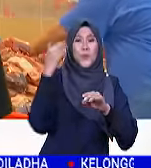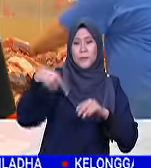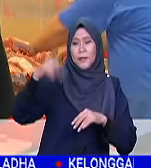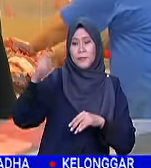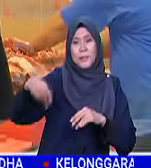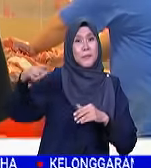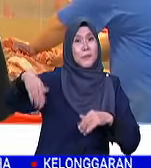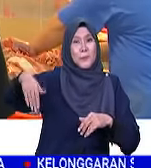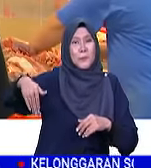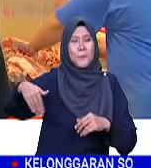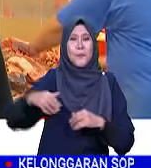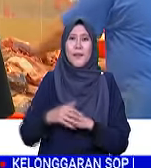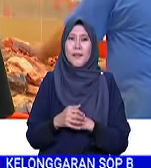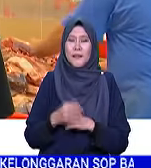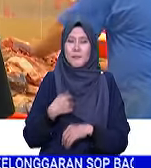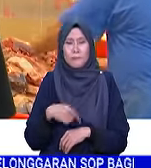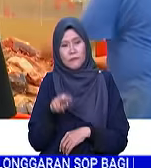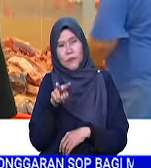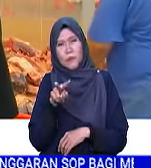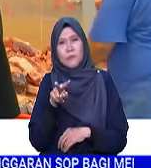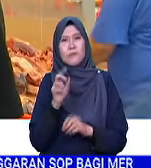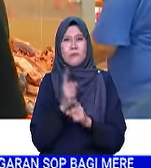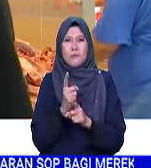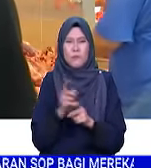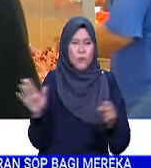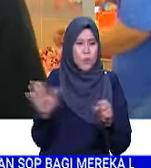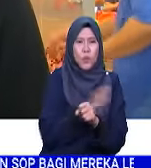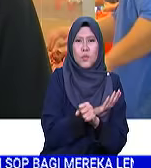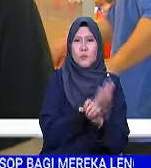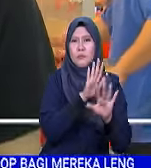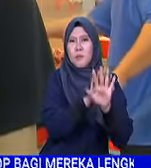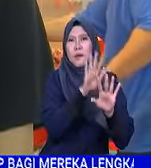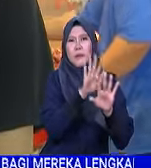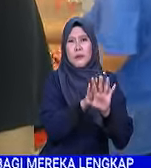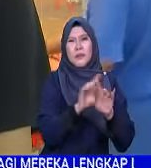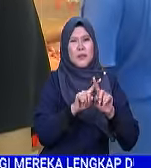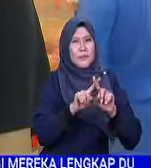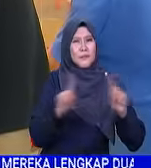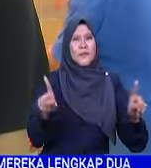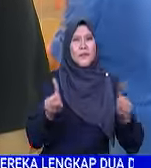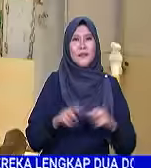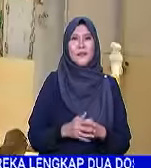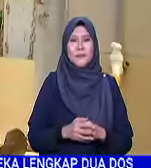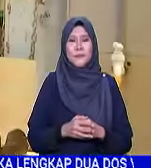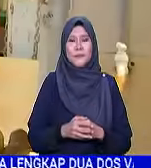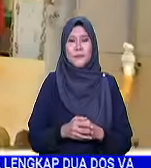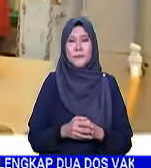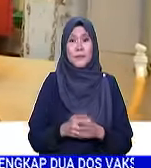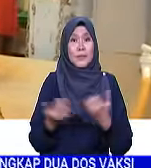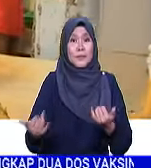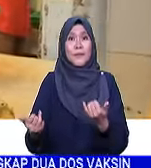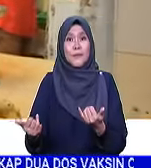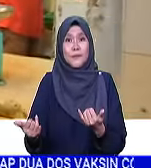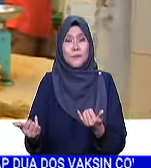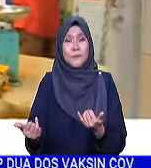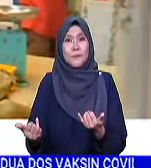PKP, saya rasa ni memang penuh. Memang berbeza betul kan. Jadi sekarang